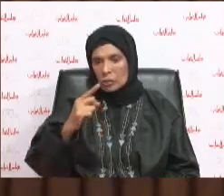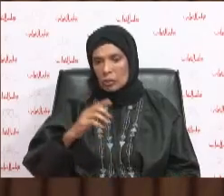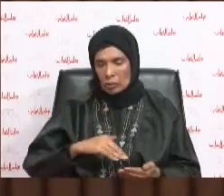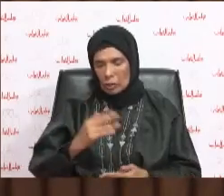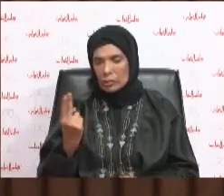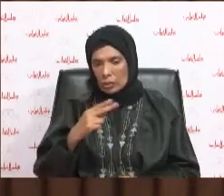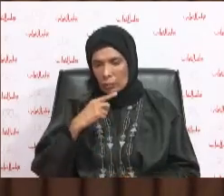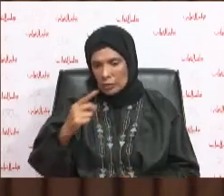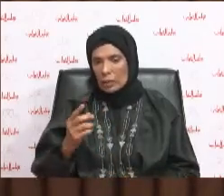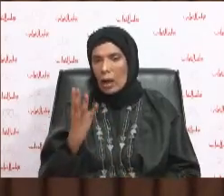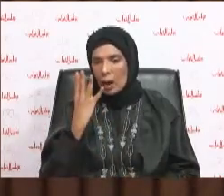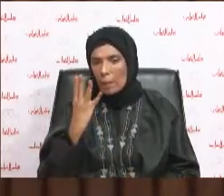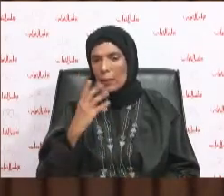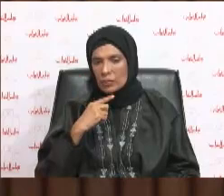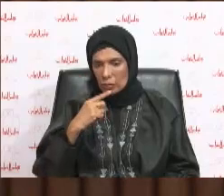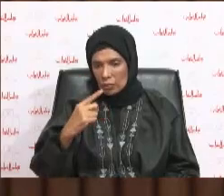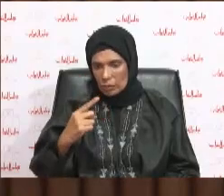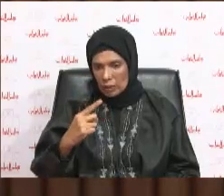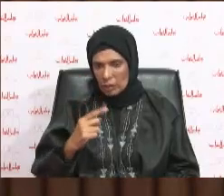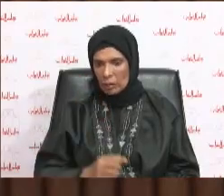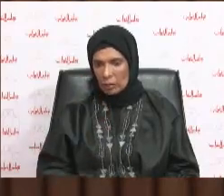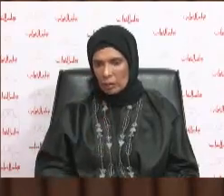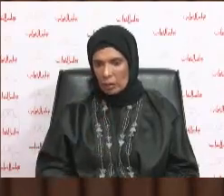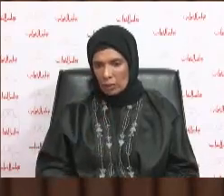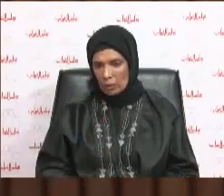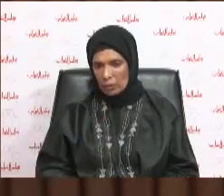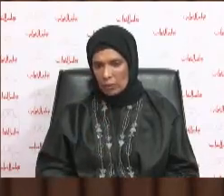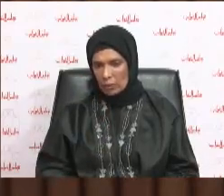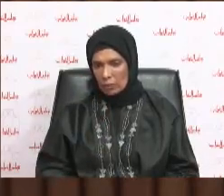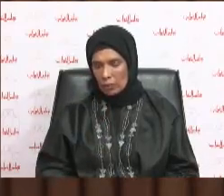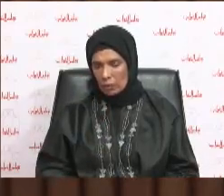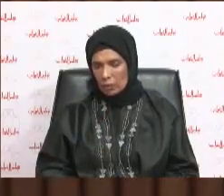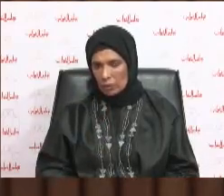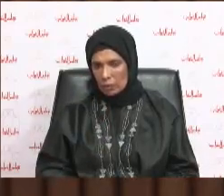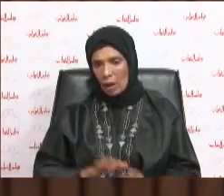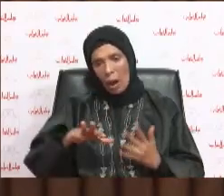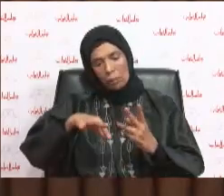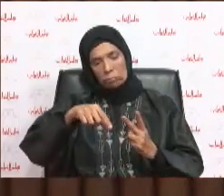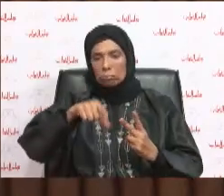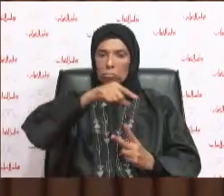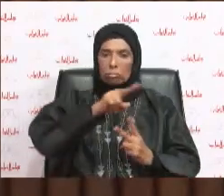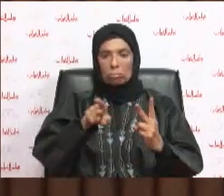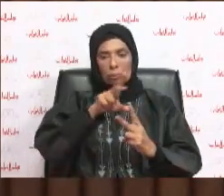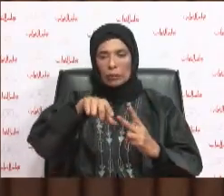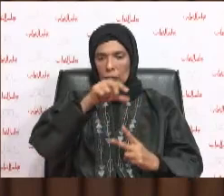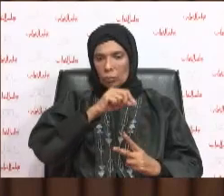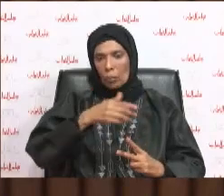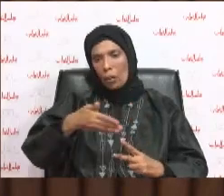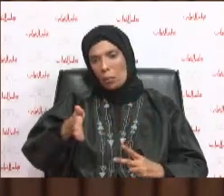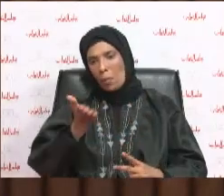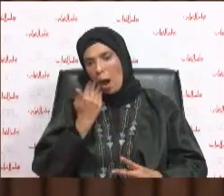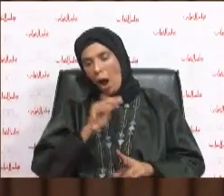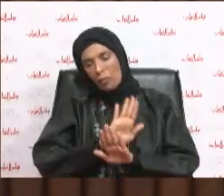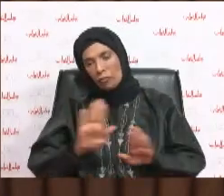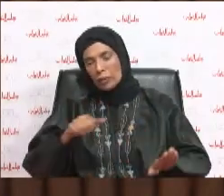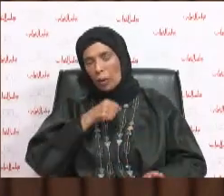20 سنة تصير 4 سنين الفترة اللي هو قاعدها، أو أنه هو يسوي اختياري بس أنه يطلع من المولد بالحمص ما